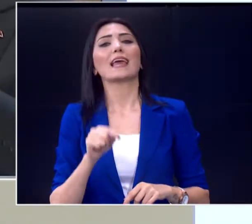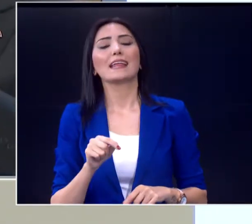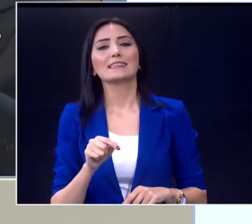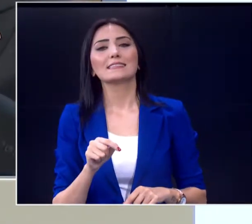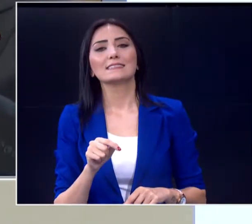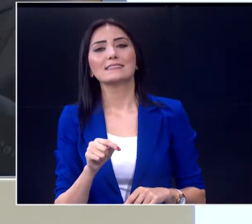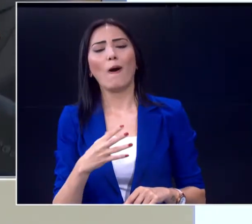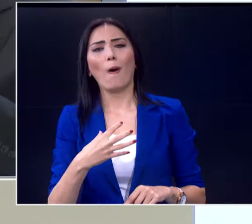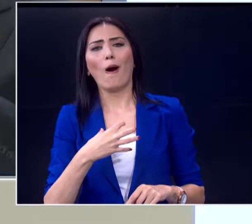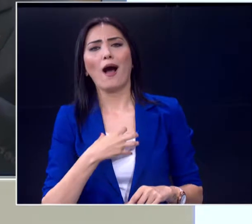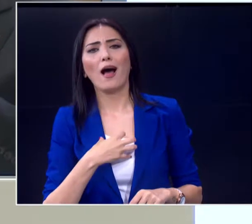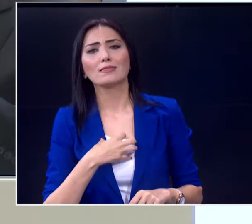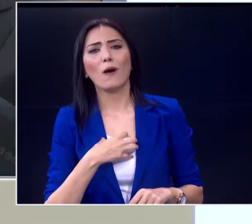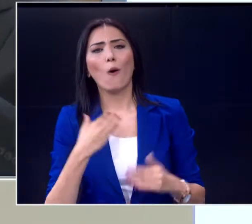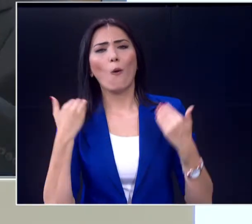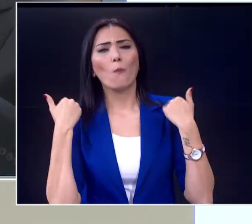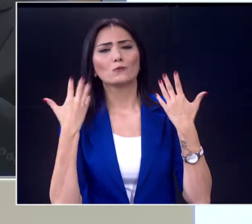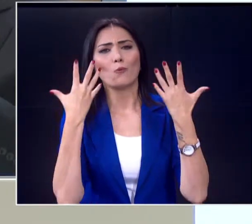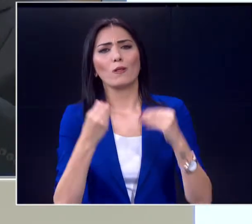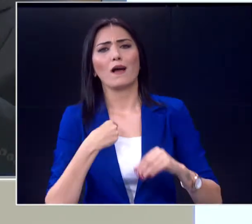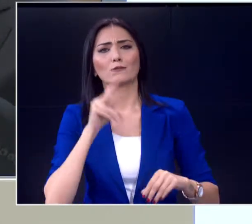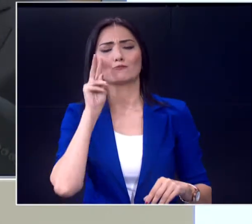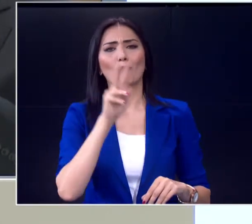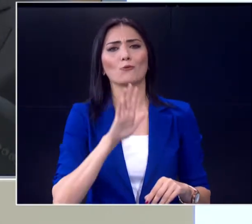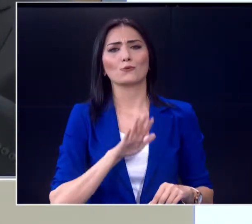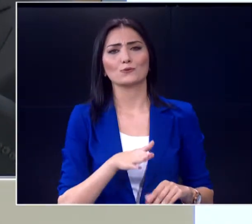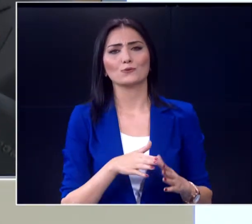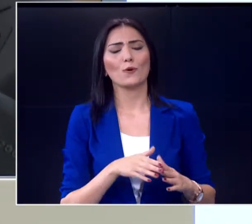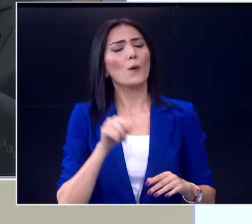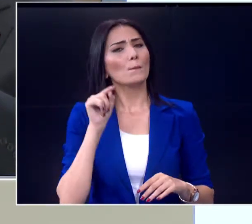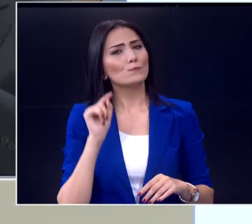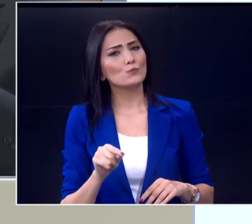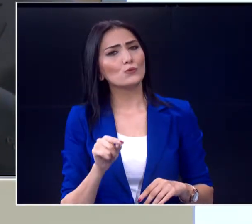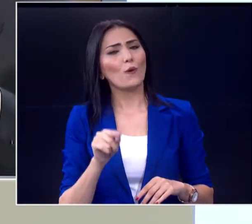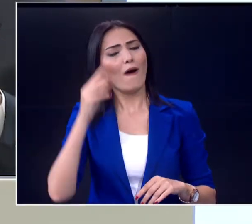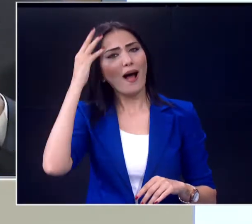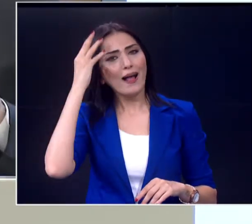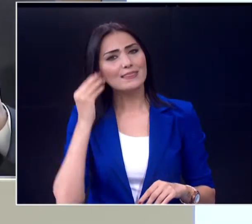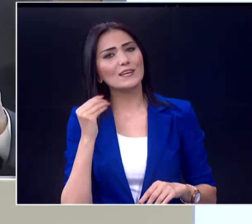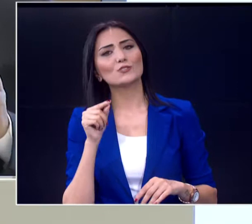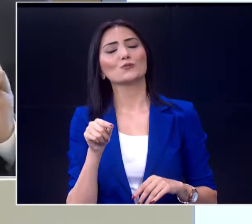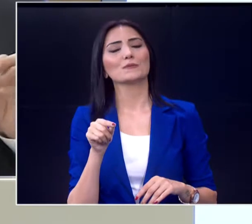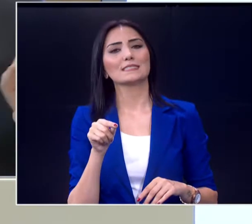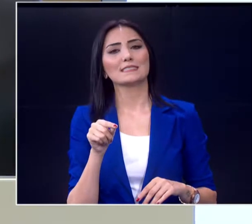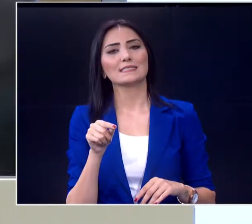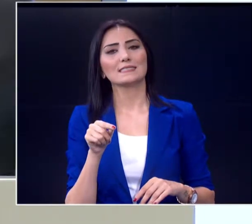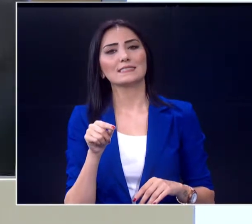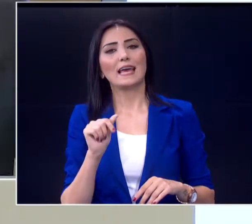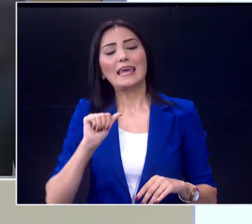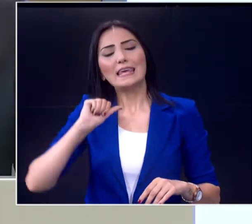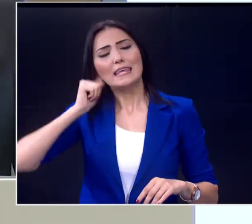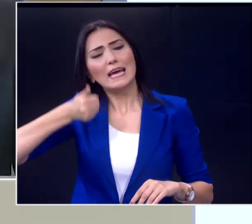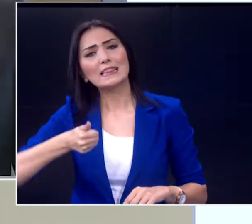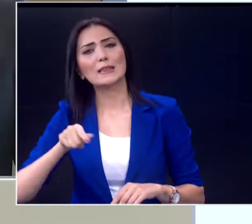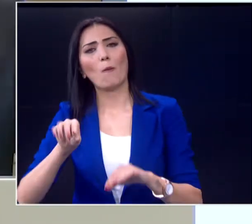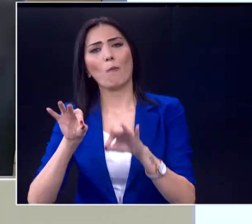ana omurgası olarak görüyoruz. Bu anlayışımız yarın da